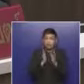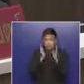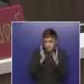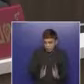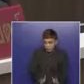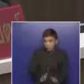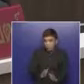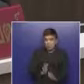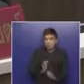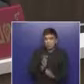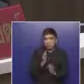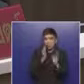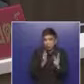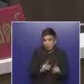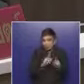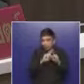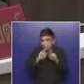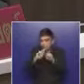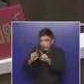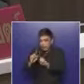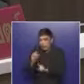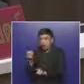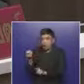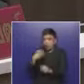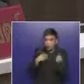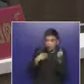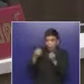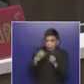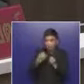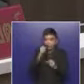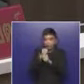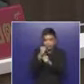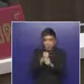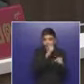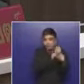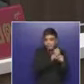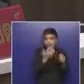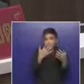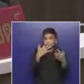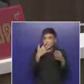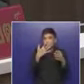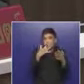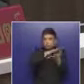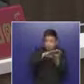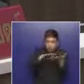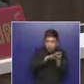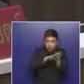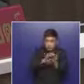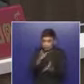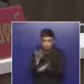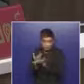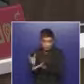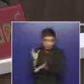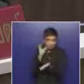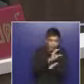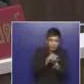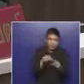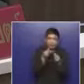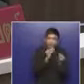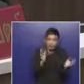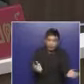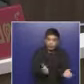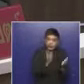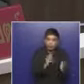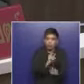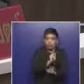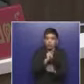ไม่ใช่น้อยนะฮะว่าท่านทำงานซ้ำซ้อนกับกรมอนามัยเพราะฉะนั้นท่านอุดหนุนกรมอนามัยไปเลยนะครับเพราะว่าเขาเป็นหน่วยงานทำง